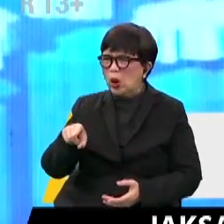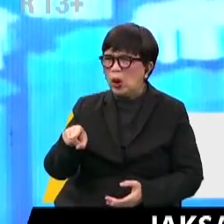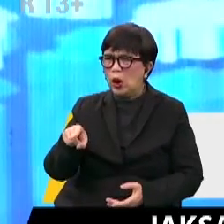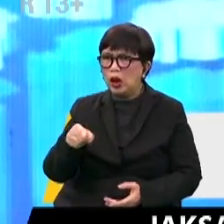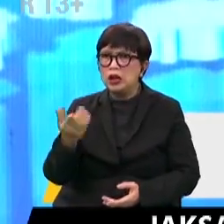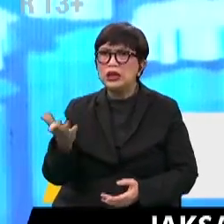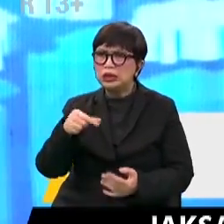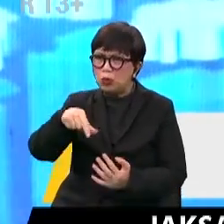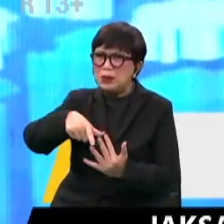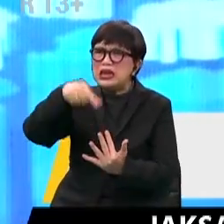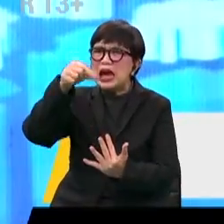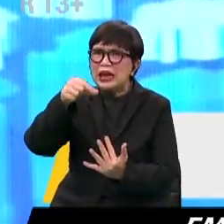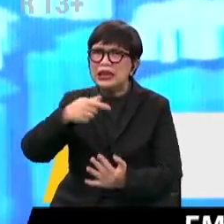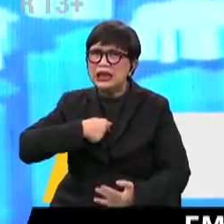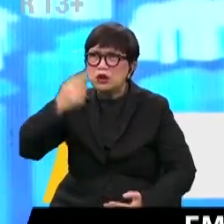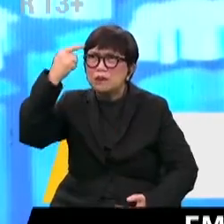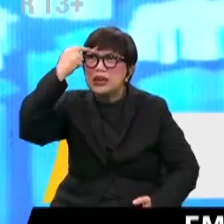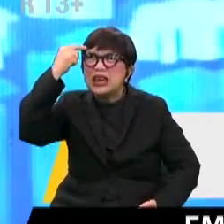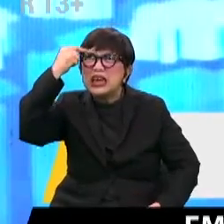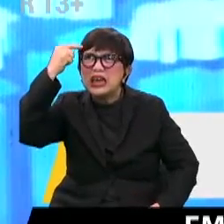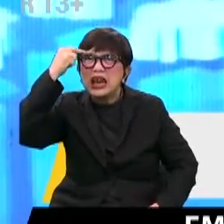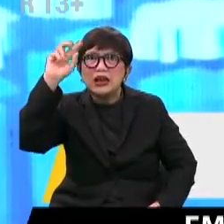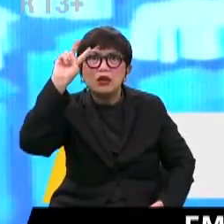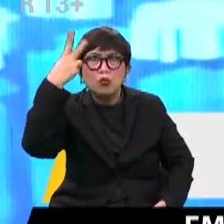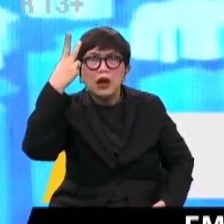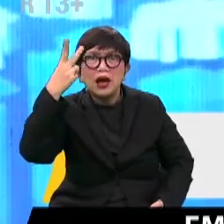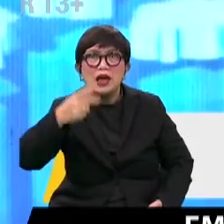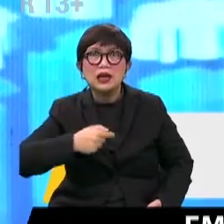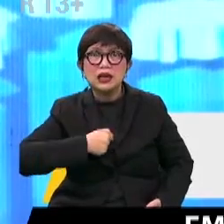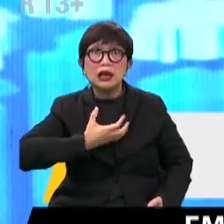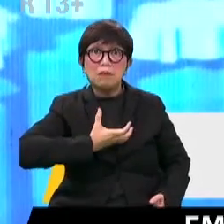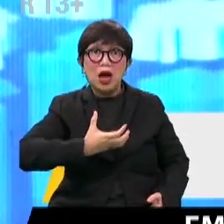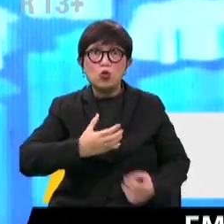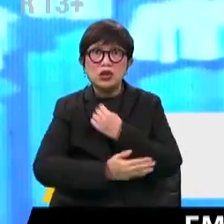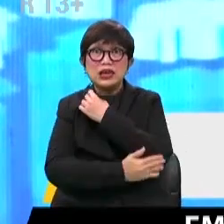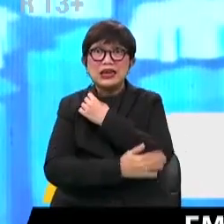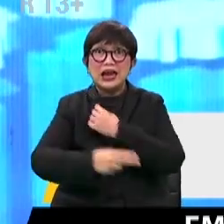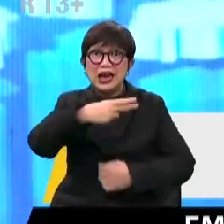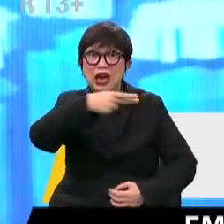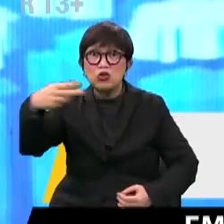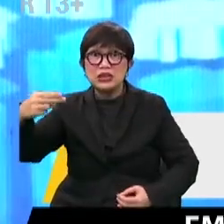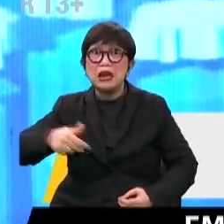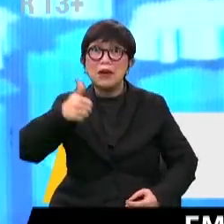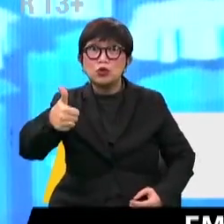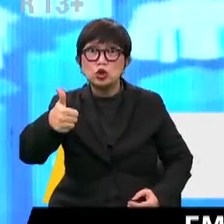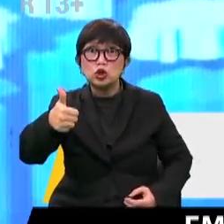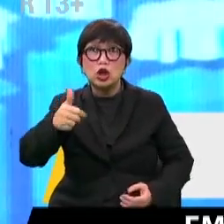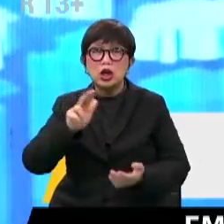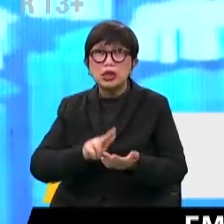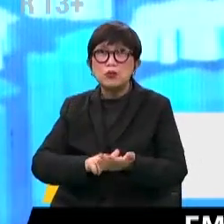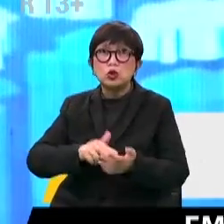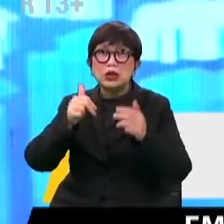kita sekarang harus mengubah mindset Jika kita ingin Republik lebih baik jika ingin keputusan lebih baik maka